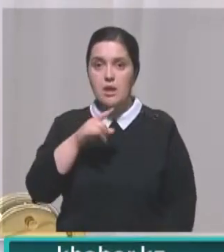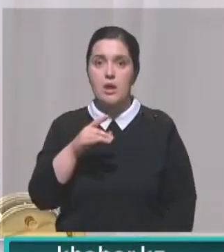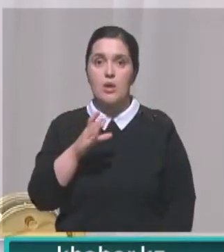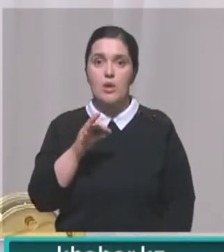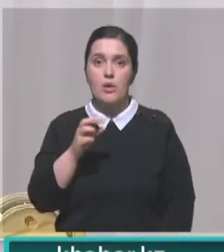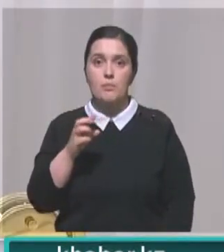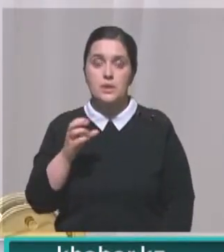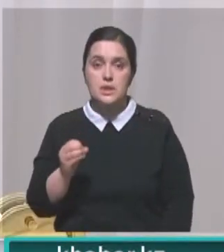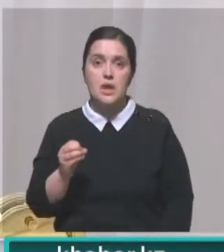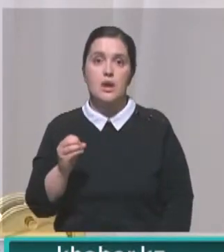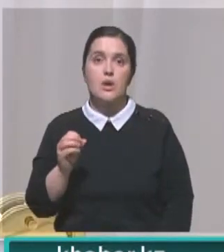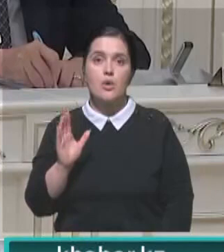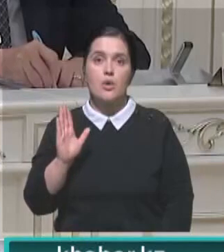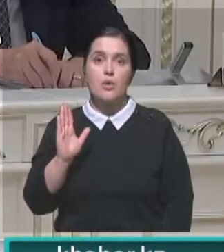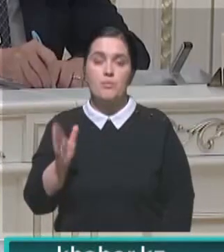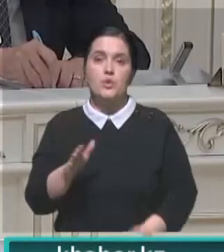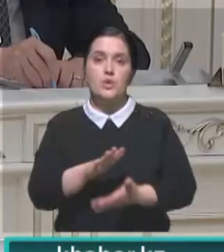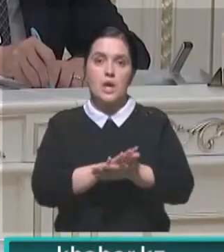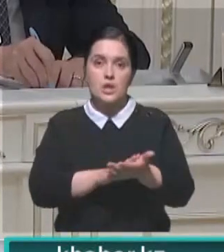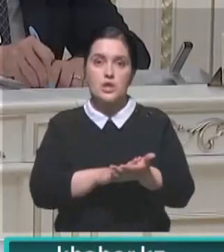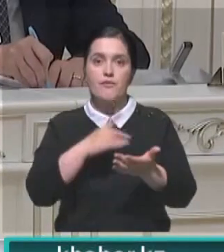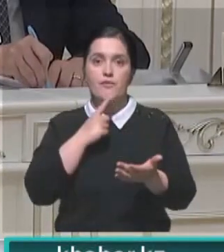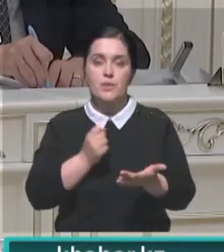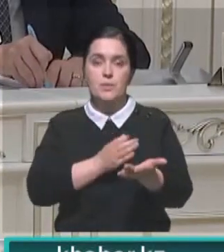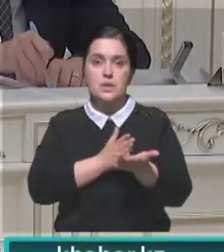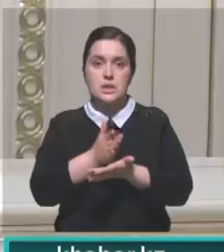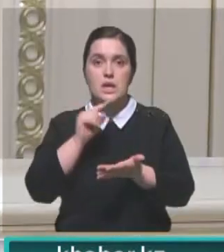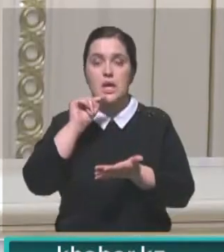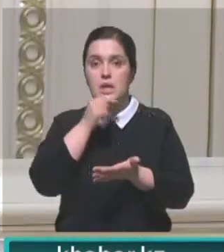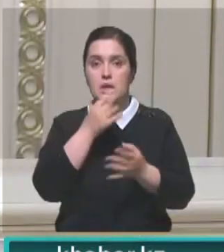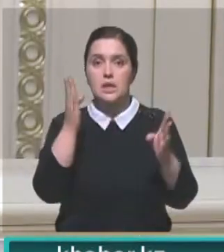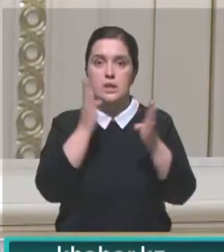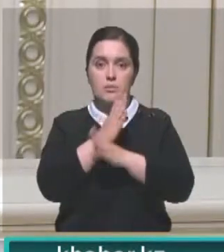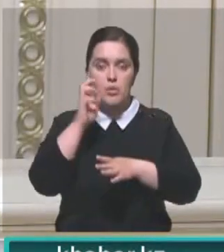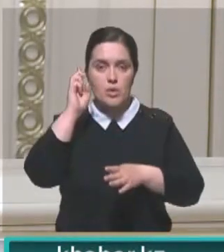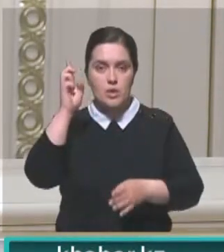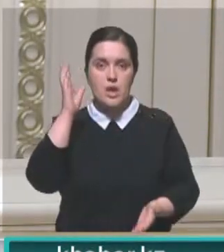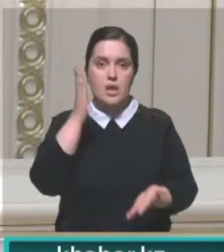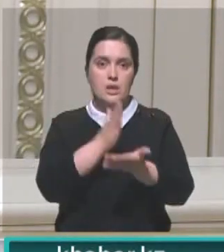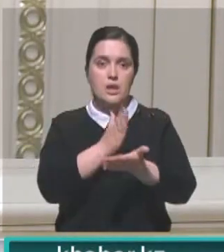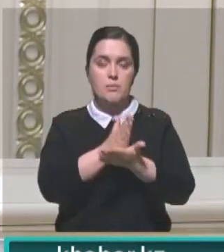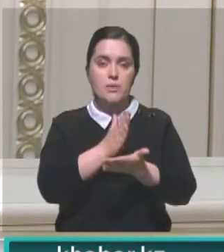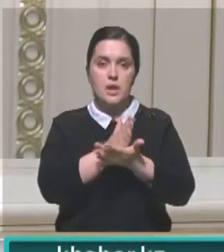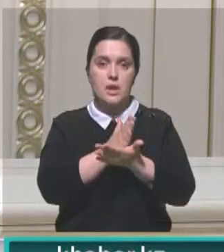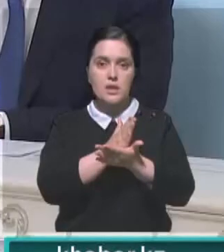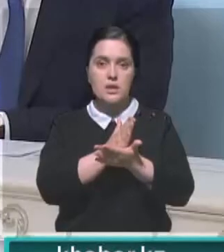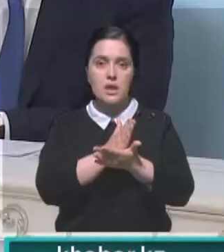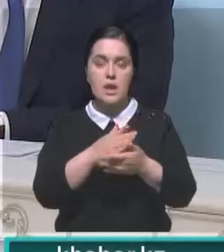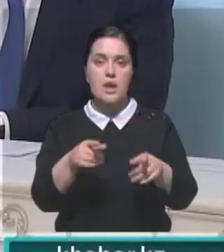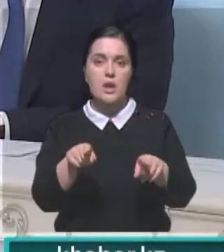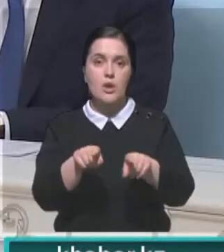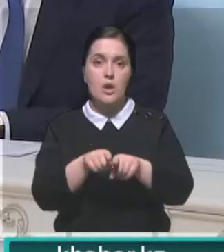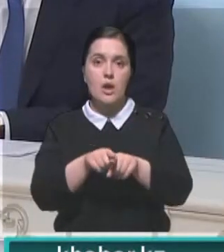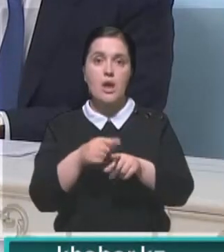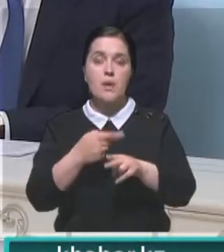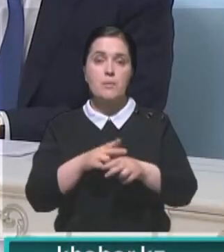Взаимодействие Казахстана с ОБСЕ же будет и дальше идти в военно-политическом, экономико-экологическом и